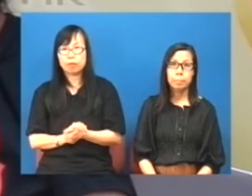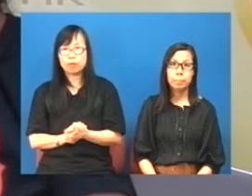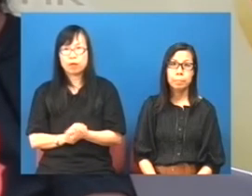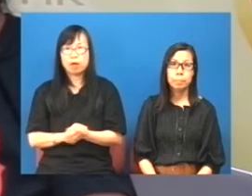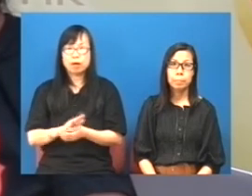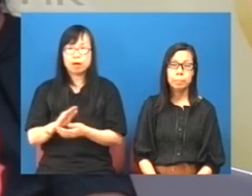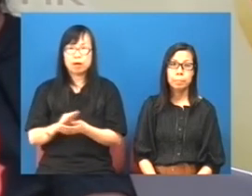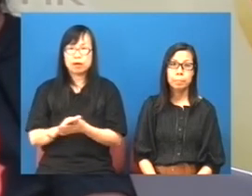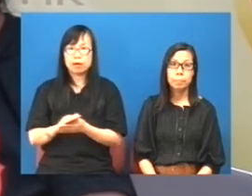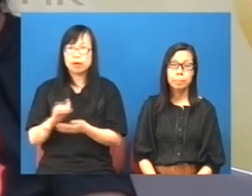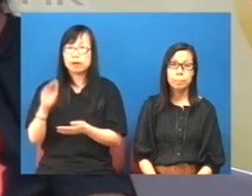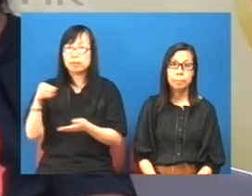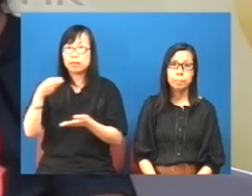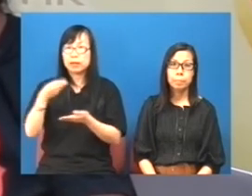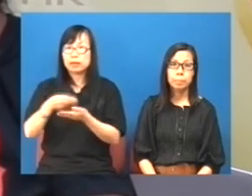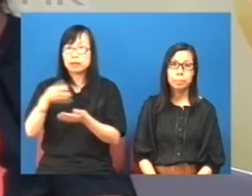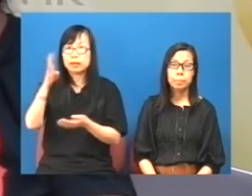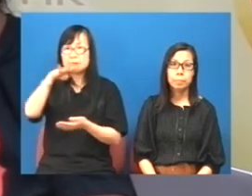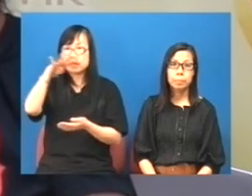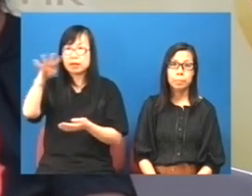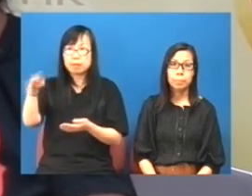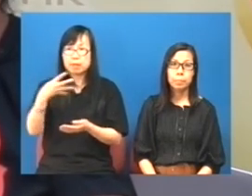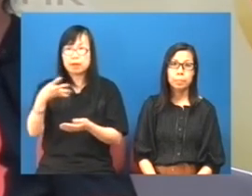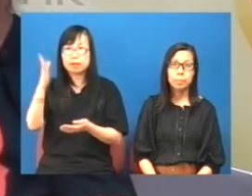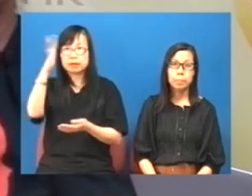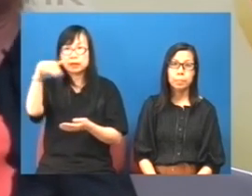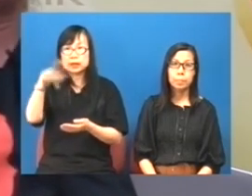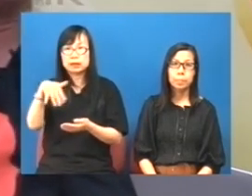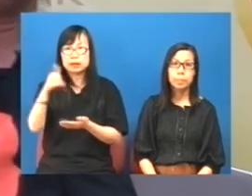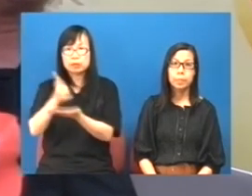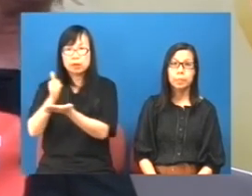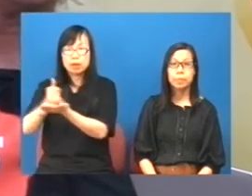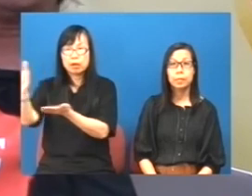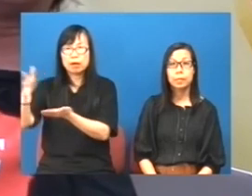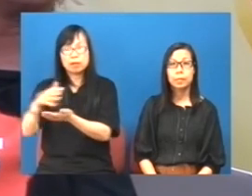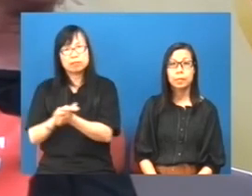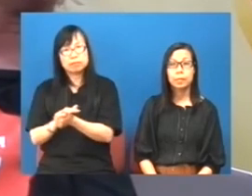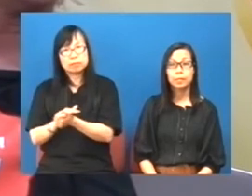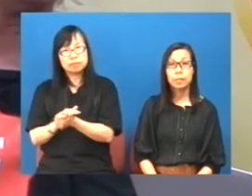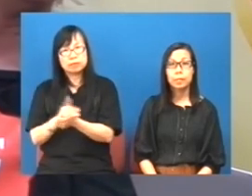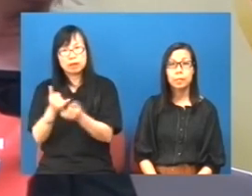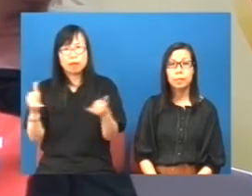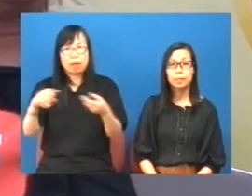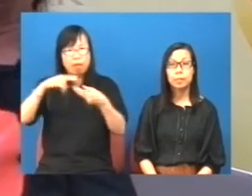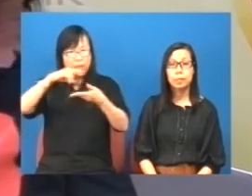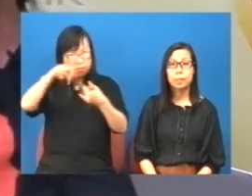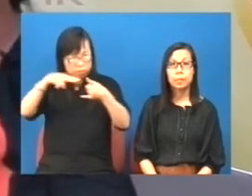賣了四萬五千張票大過球場的話只有五千都可以因為其實是不能查查